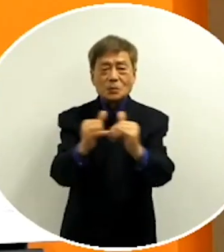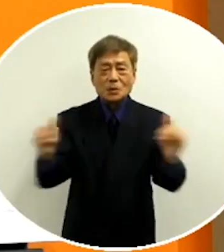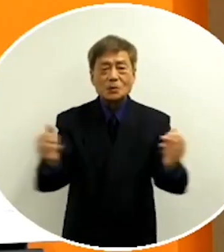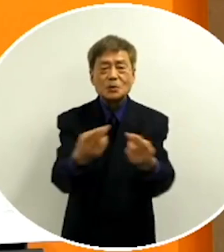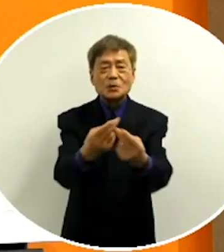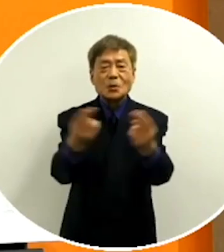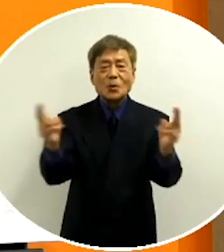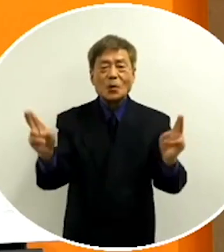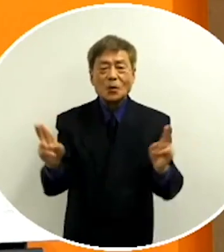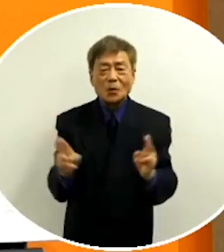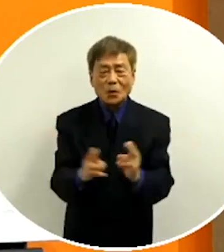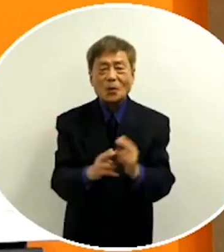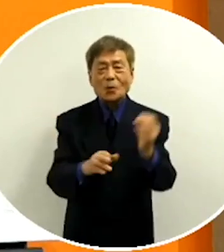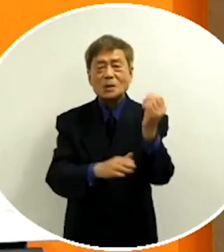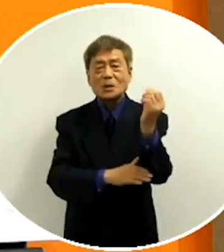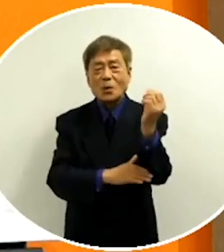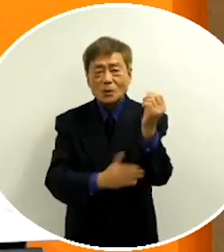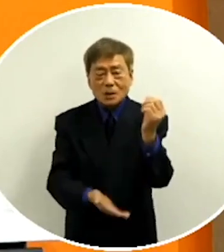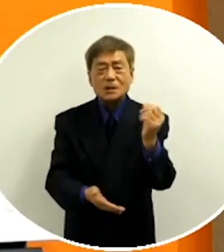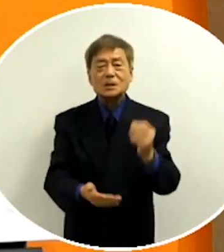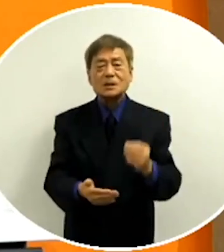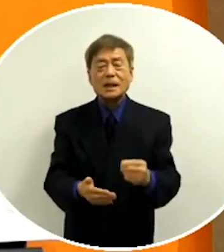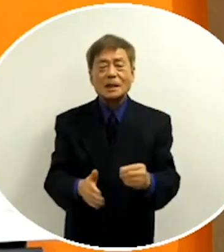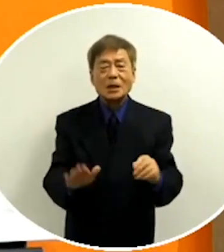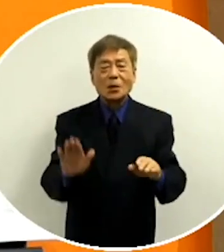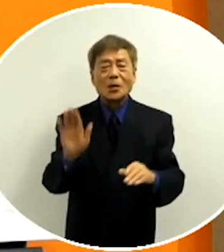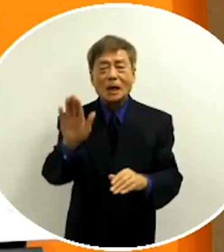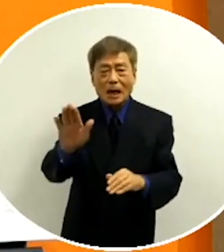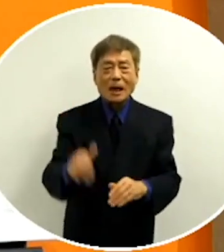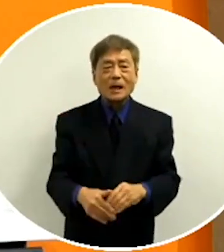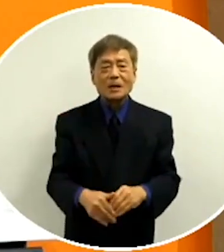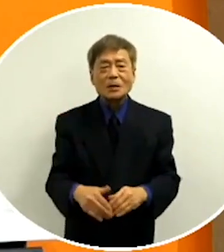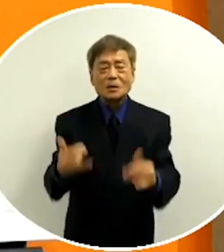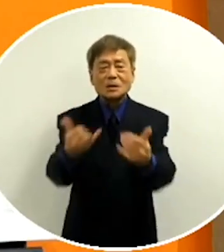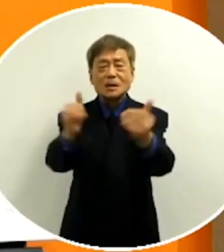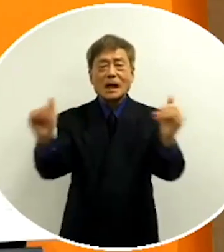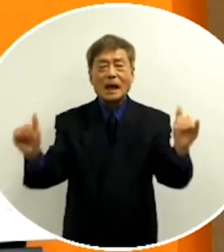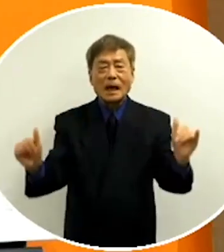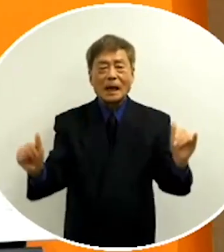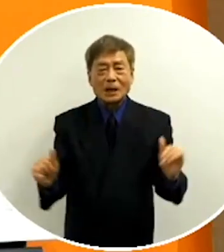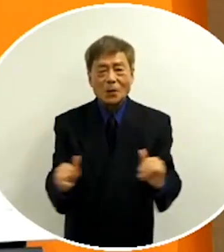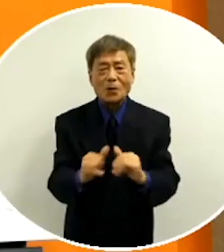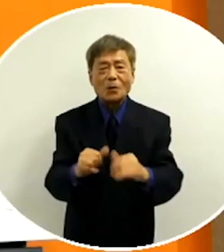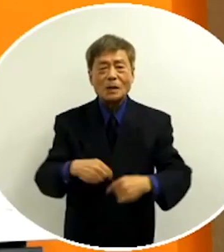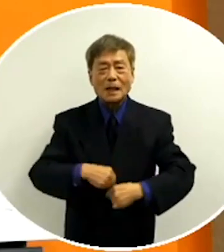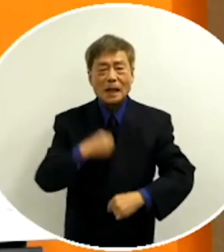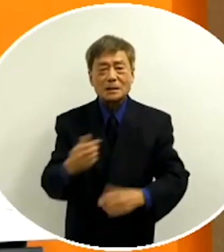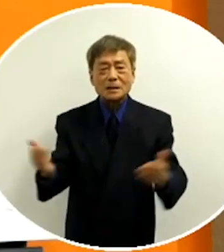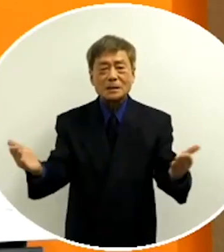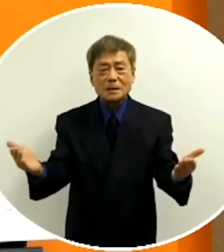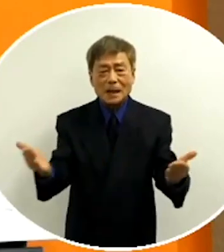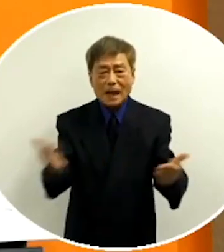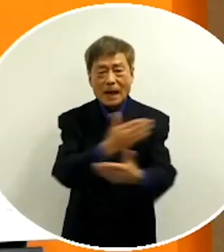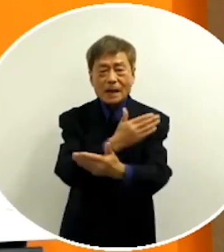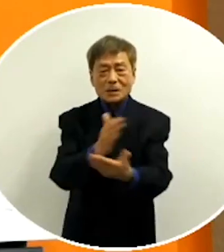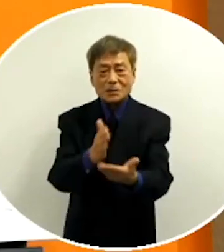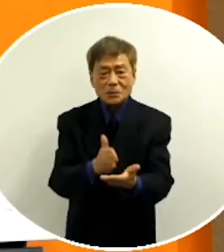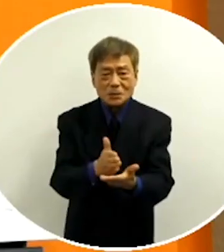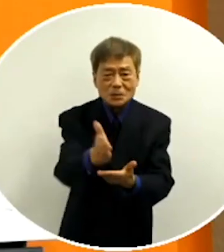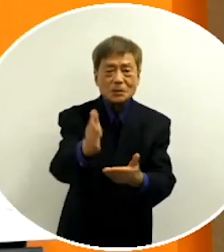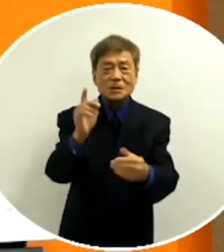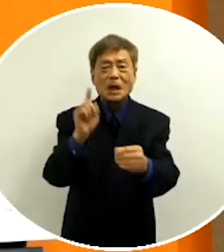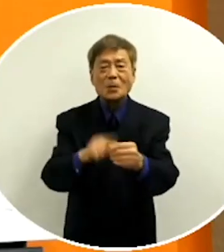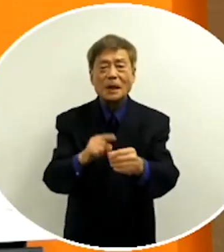を通して確実に政治参加している社会を正しい方向に変えようというプロジェクト